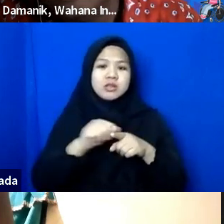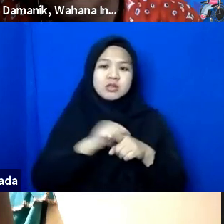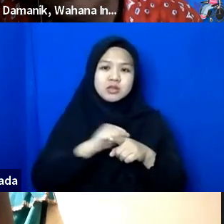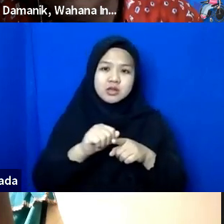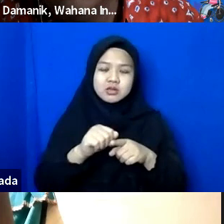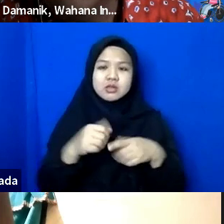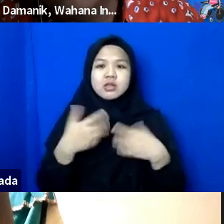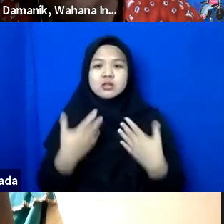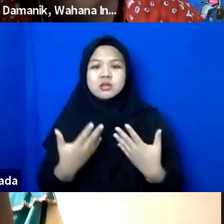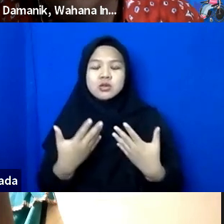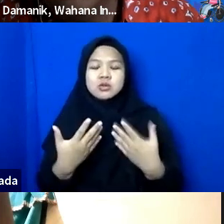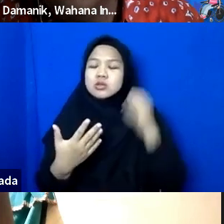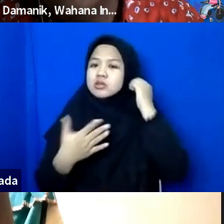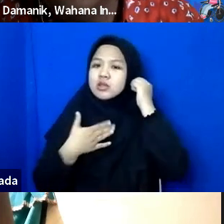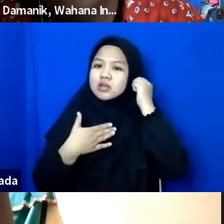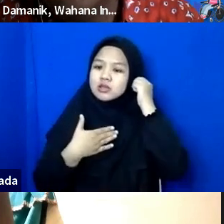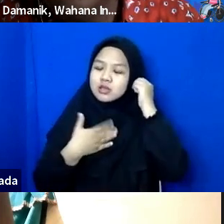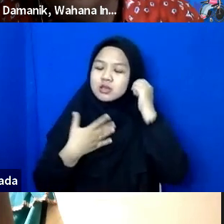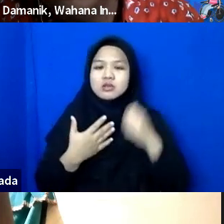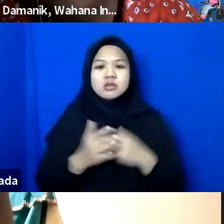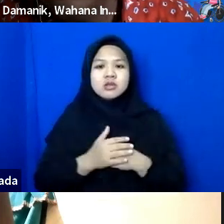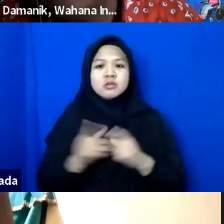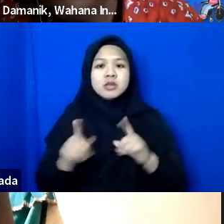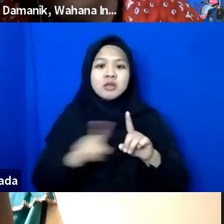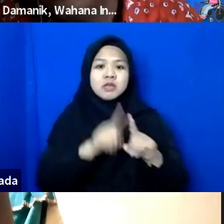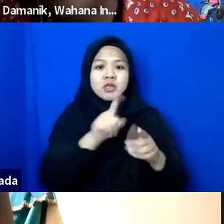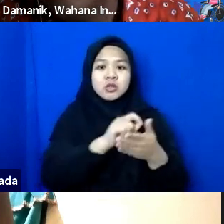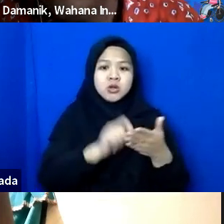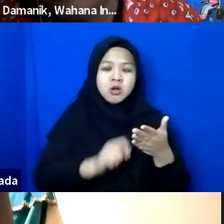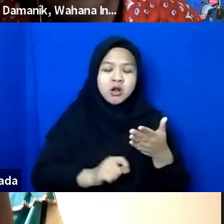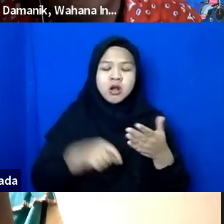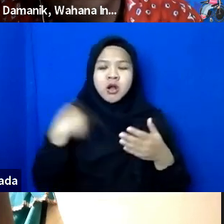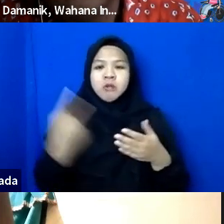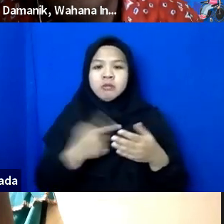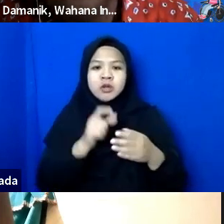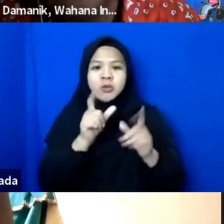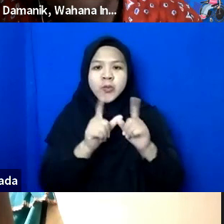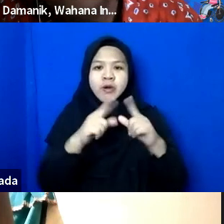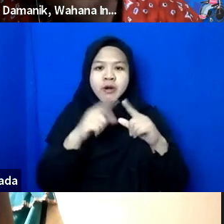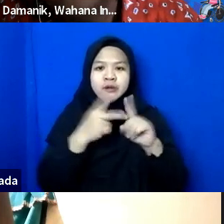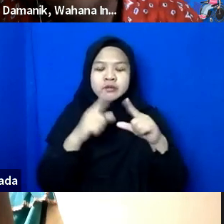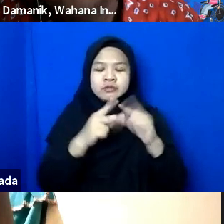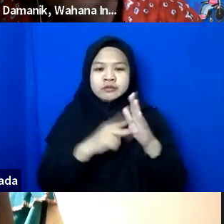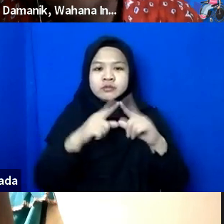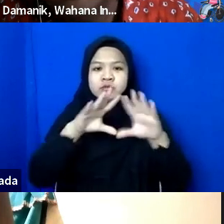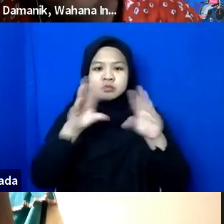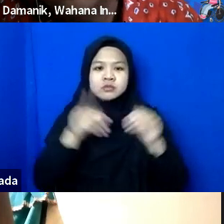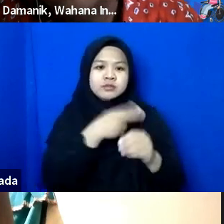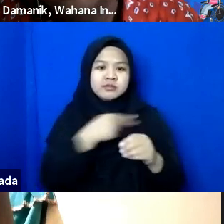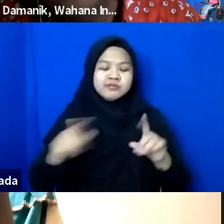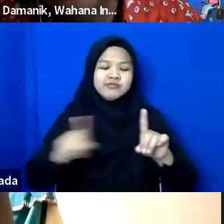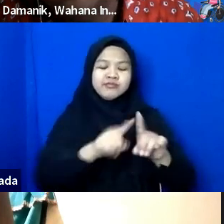dengan saya mengemban dampingi satu sekolah misalnya kami diwarnai muslimah bisa mendampingi beberapa sekolah yang